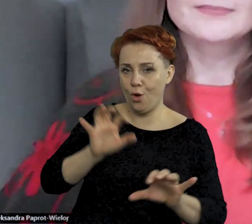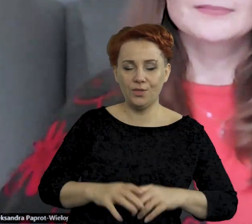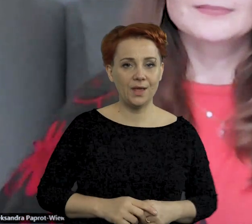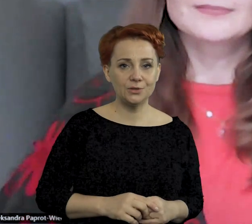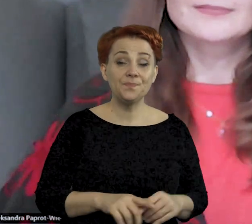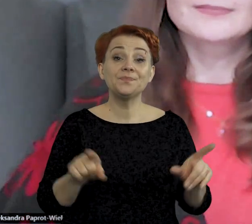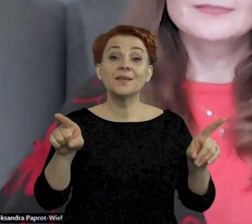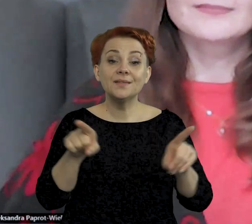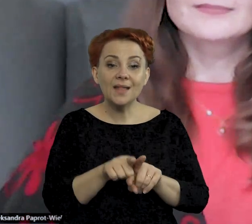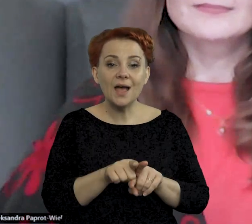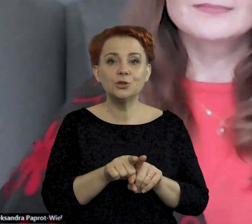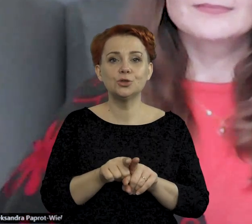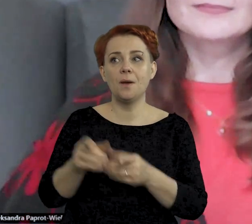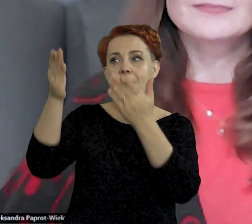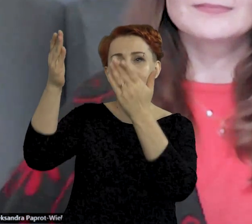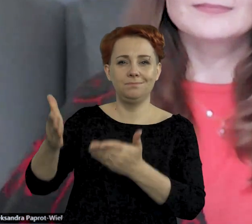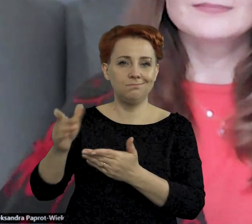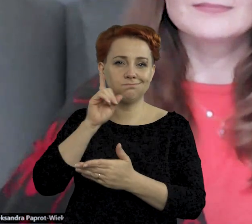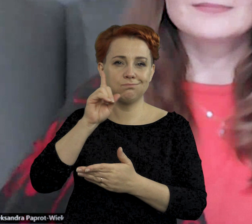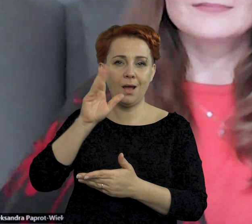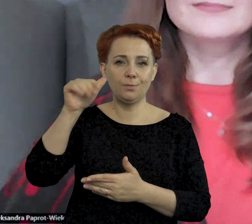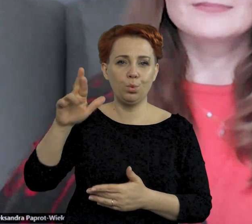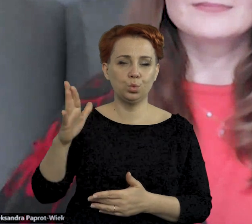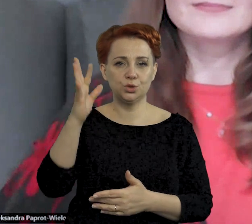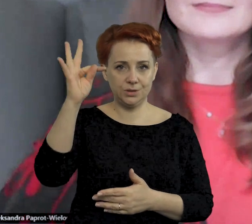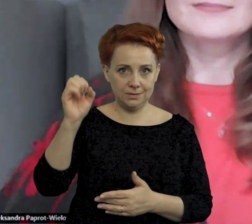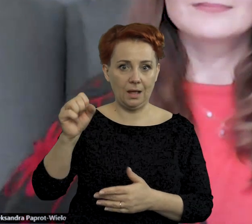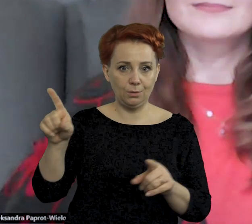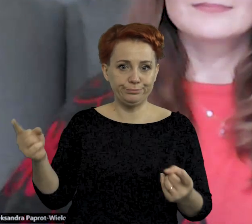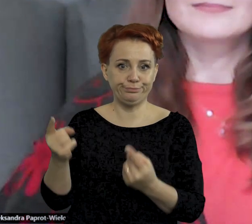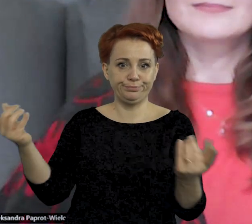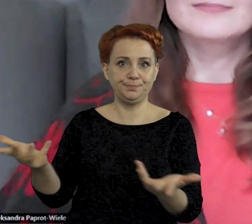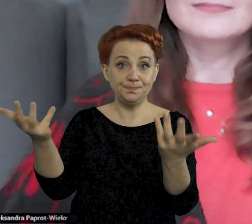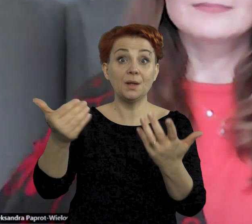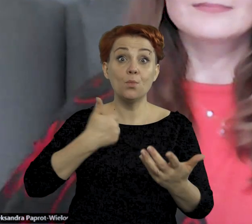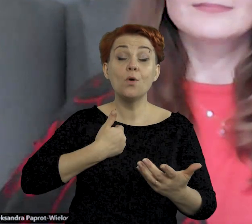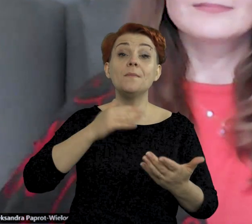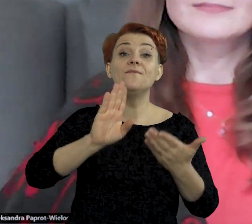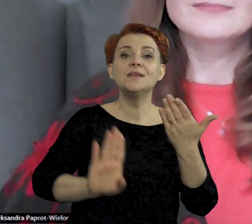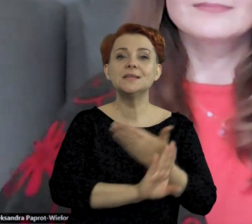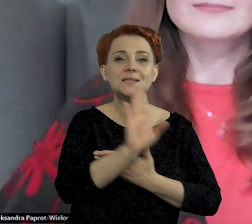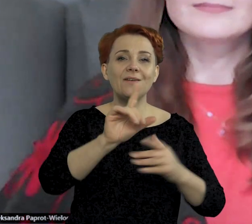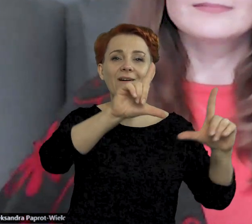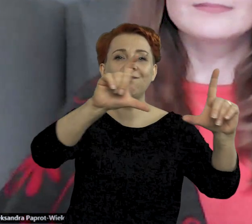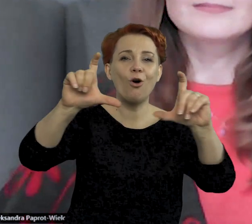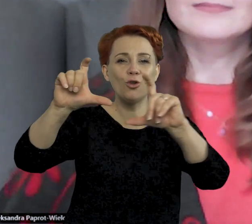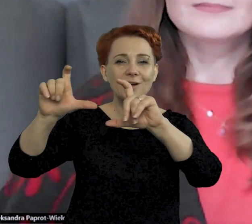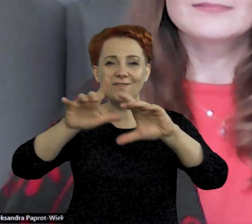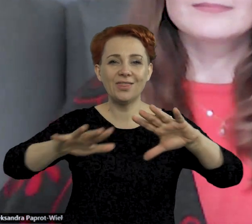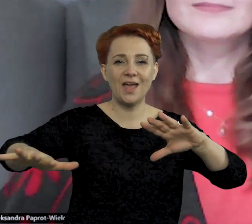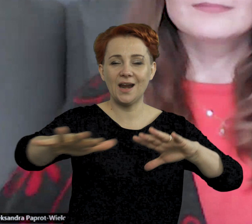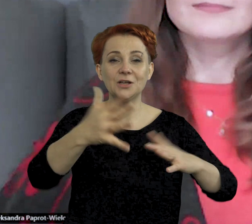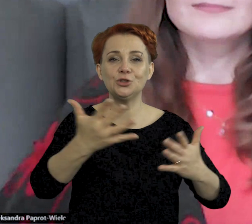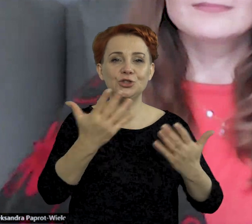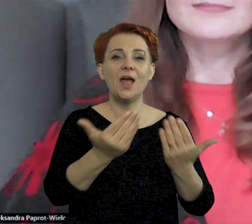propagowanie też postaci Józefa Bursztyn. Świetnym tego przykładem była wystawa fotografii terenowych zorganizowana